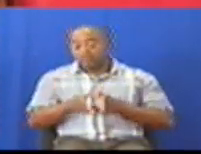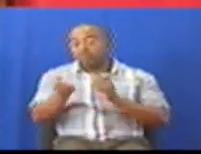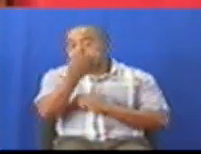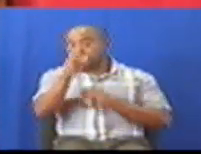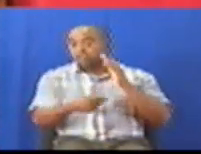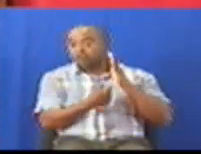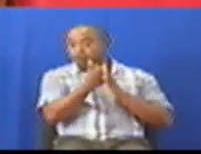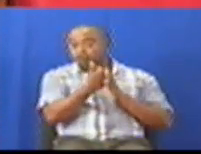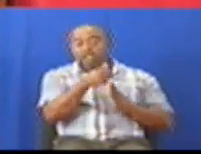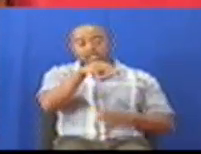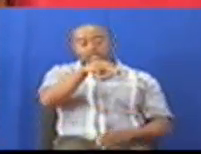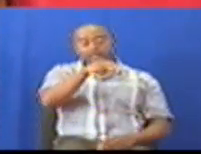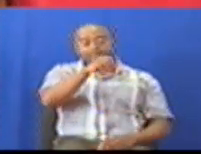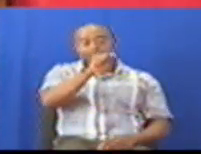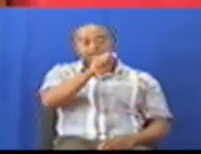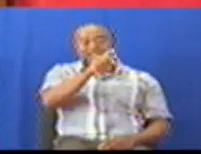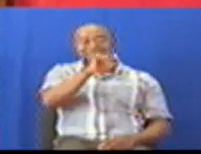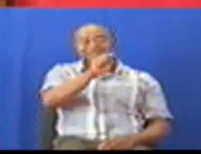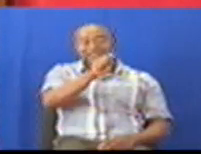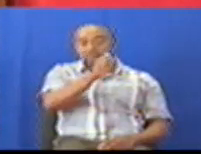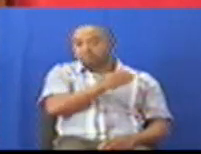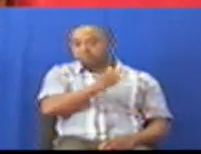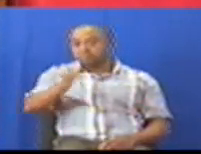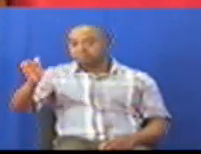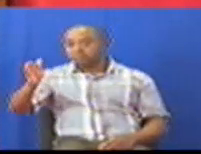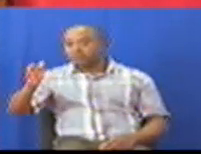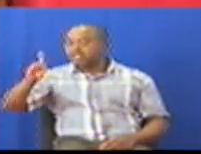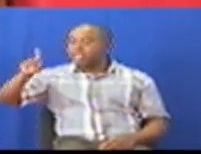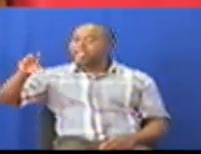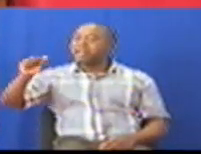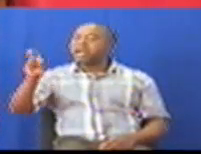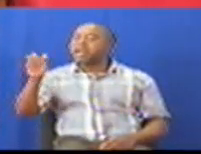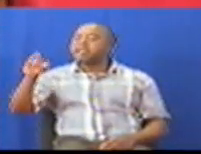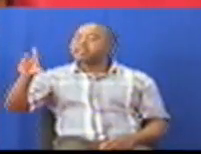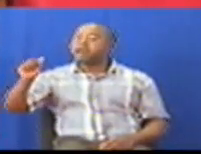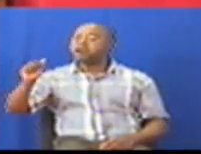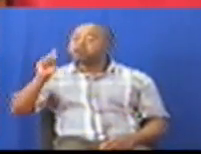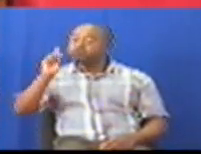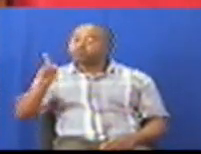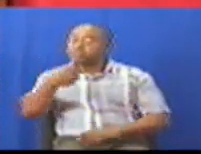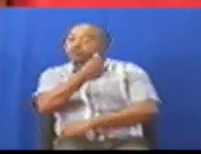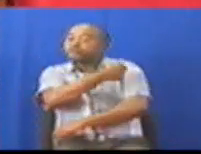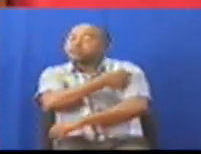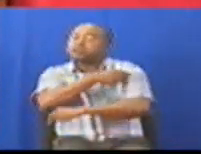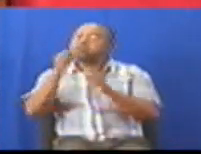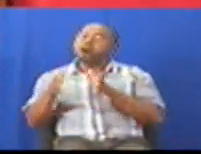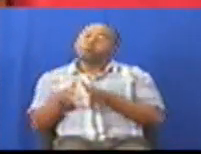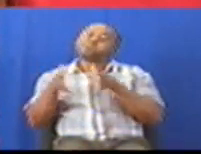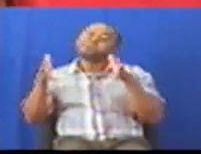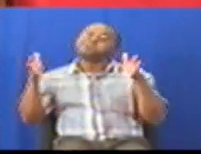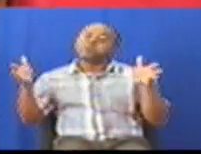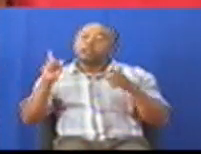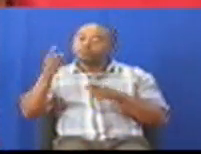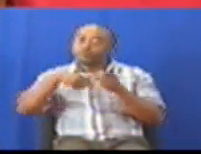kutoka Masaroda kwenda Ngalda, Lambo na kwenda Dareda ambako kuna hospitali kubwa pamoja na kwamba iko